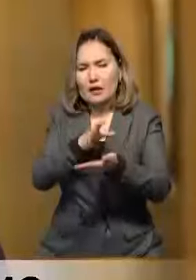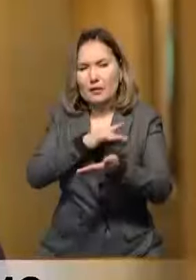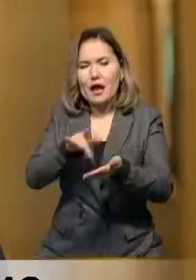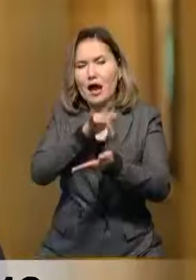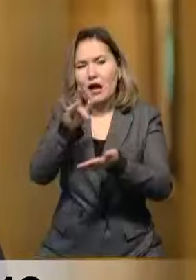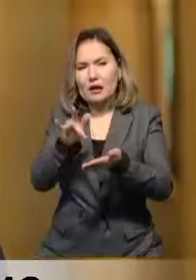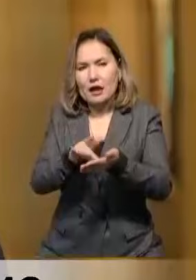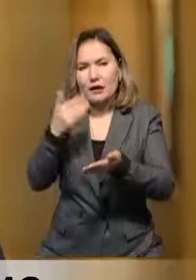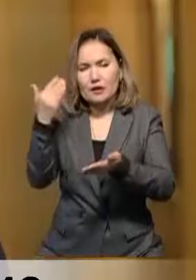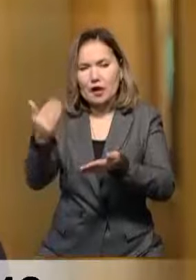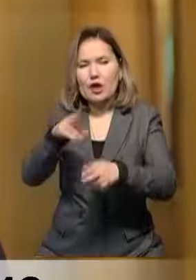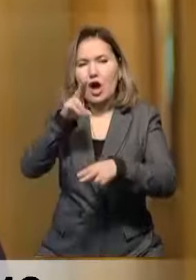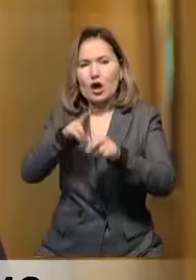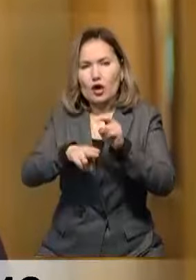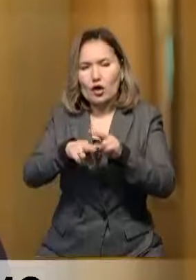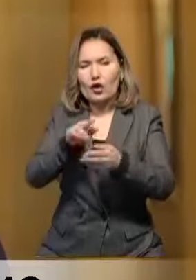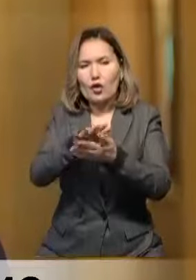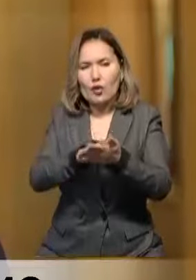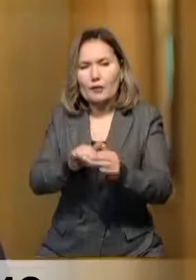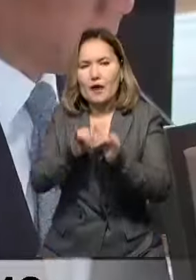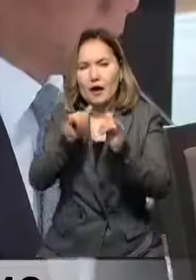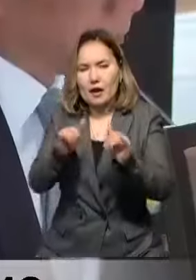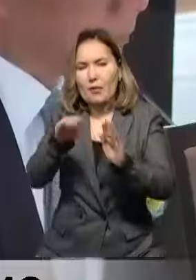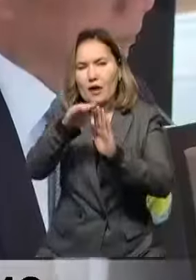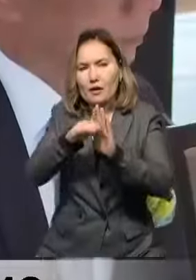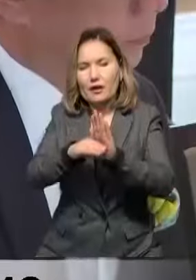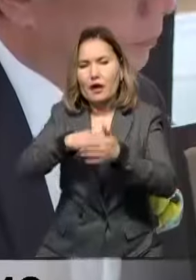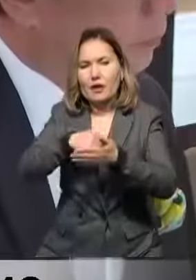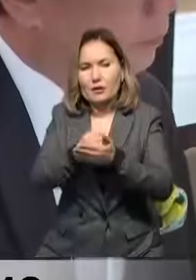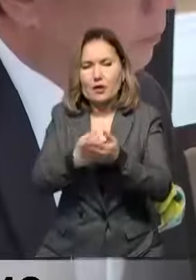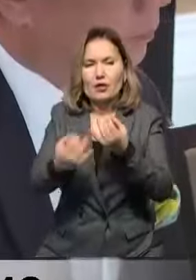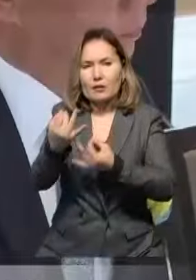қаланың өзін құру, ары қарай оның концепциясын қабылдау.